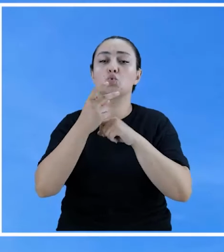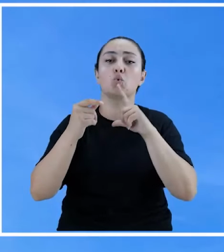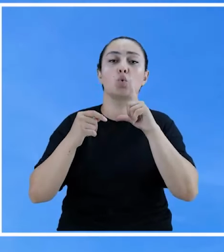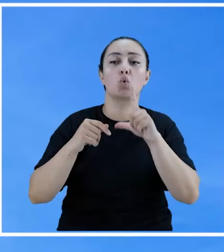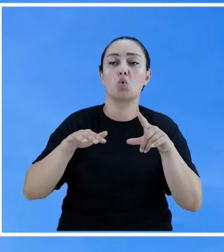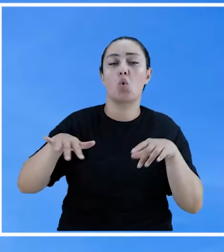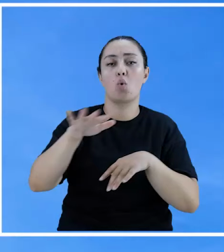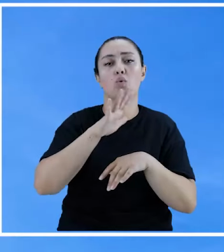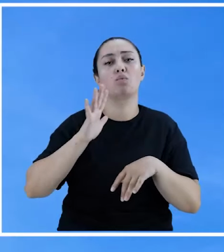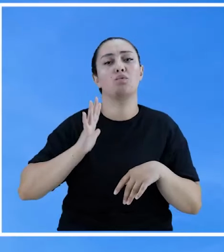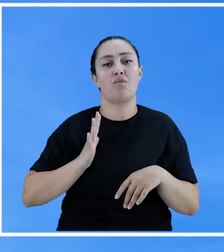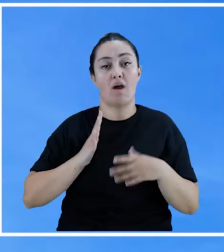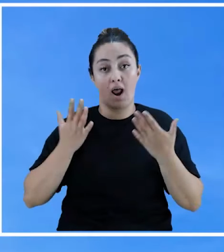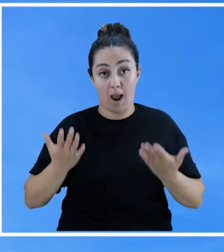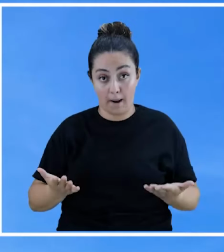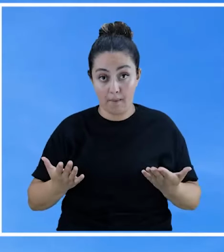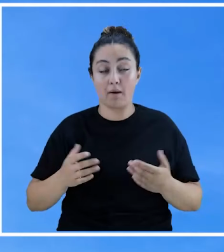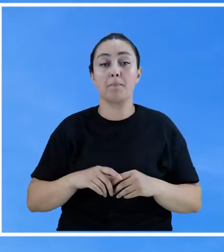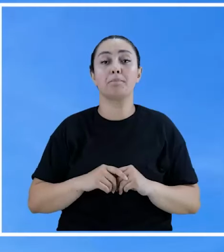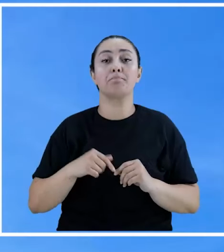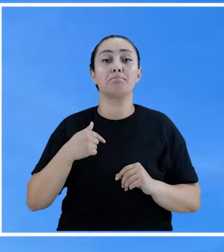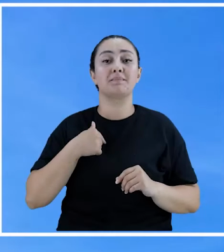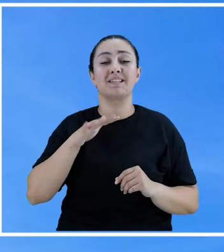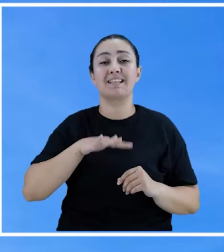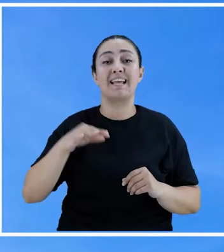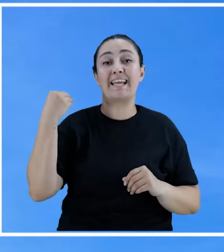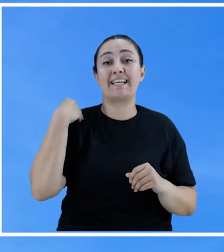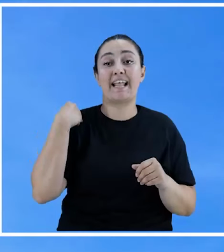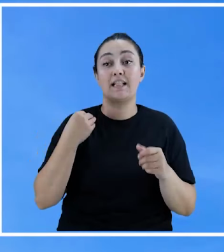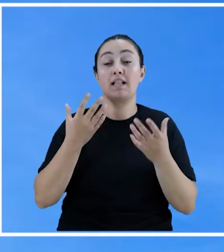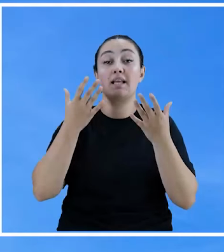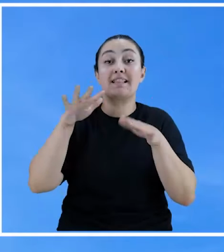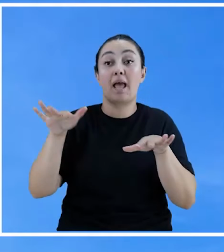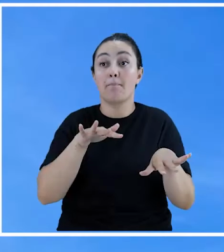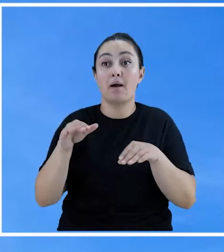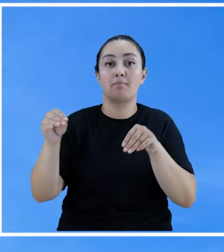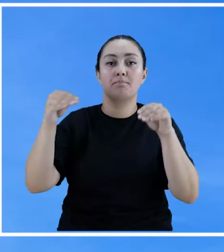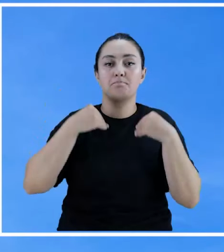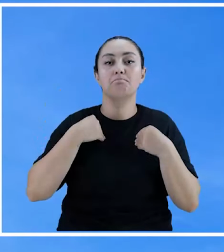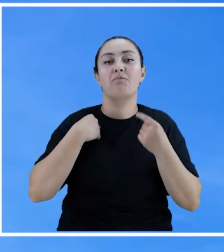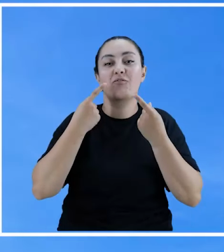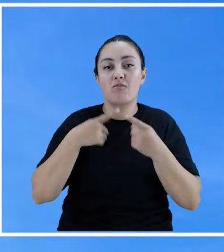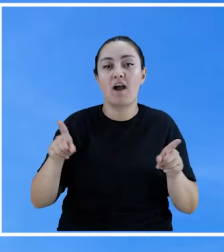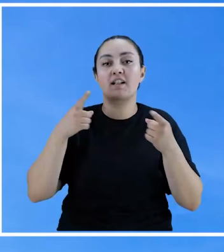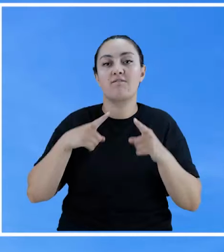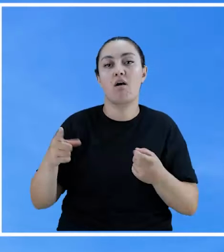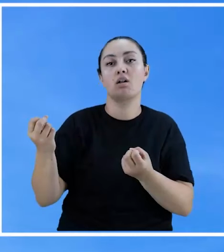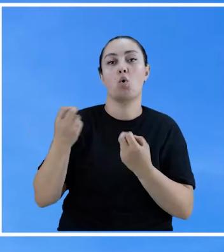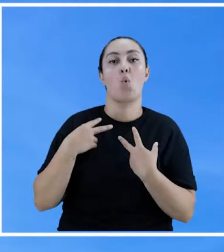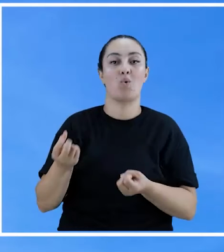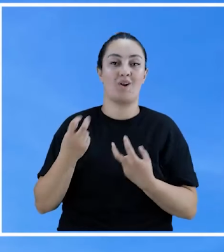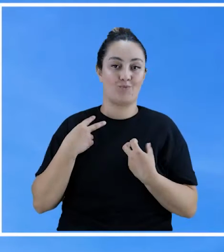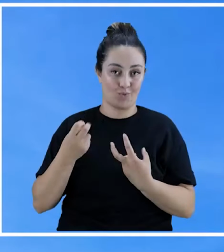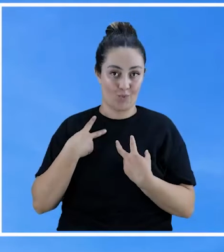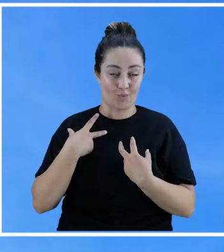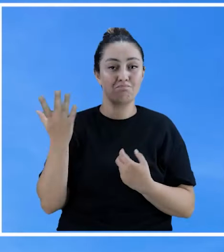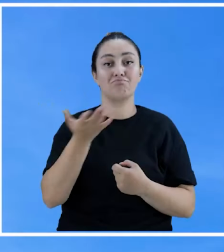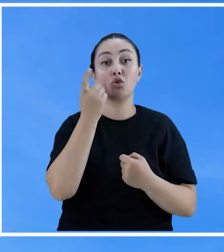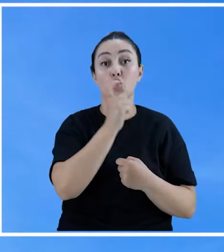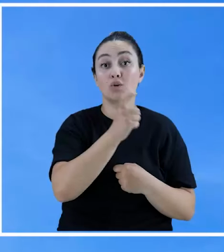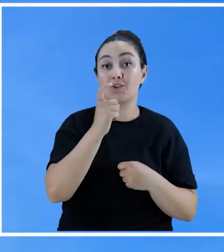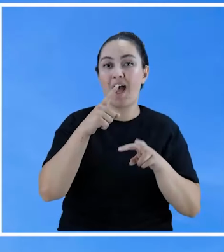farkındalık aslında var. Fakat şöyle söyleyeyim, her yeni olan deprem bize gerçekten farklı şeyler öğretti.